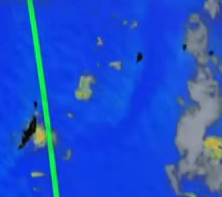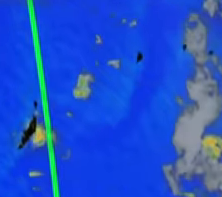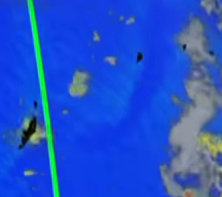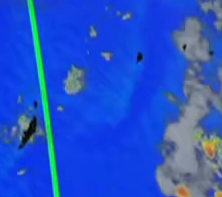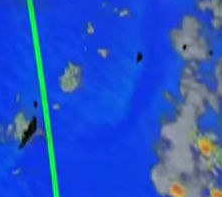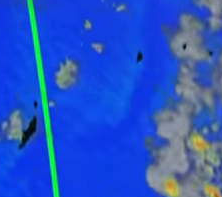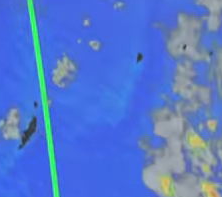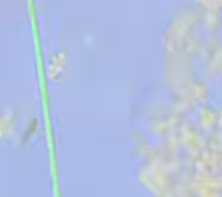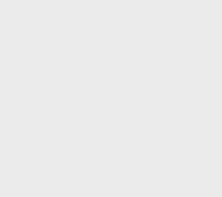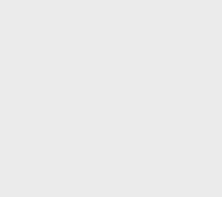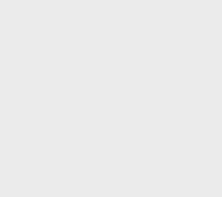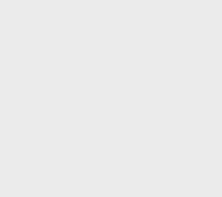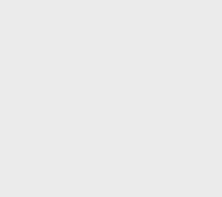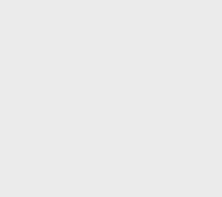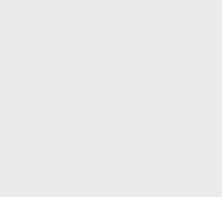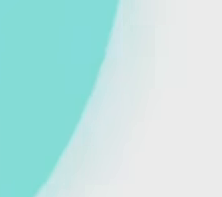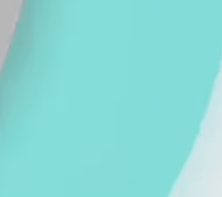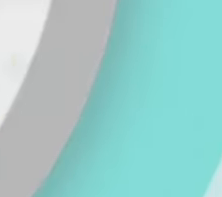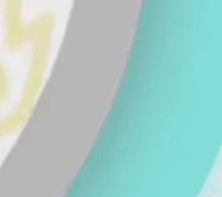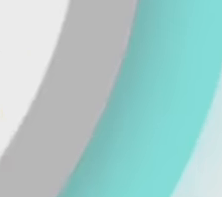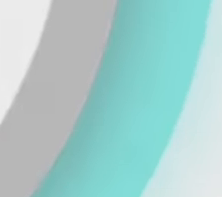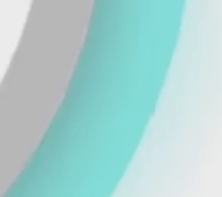panahon.